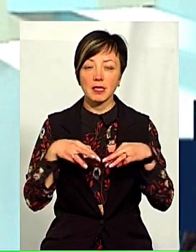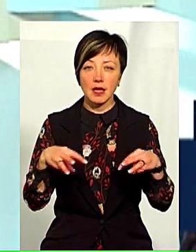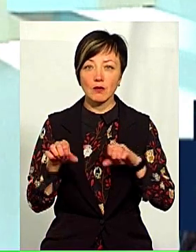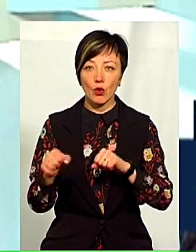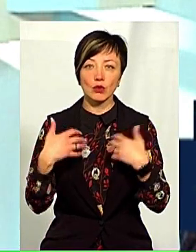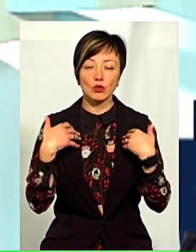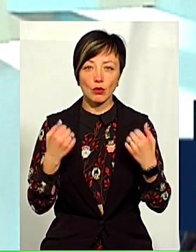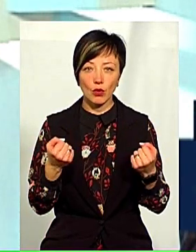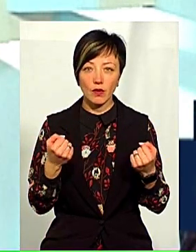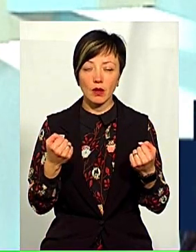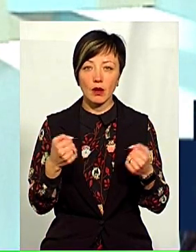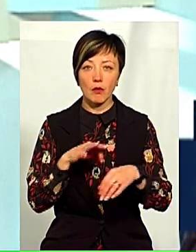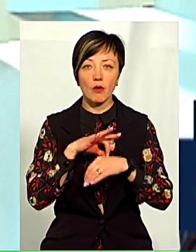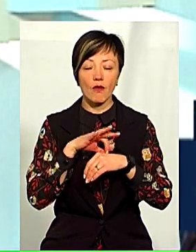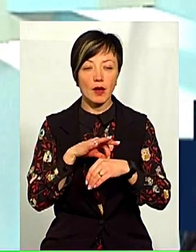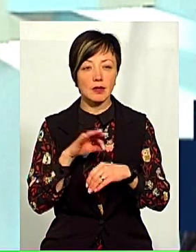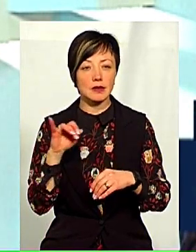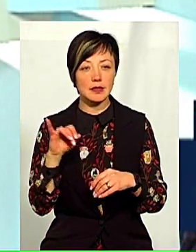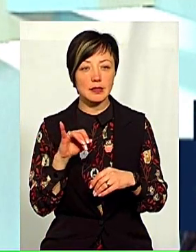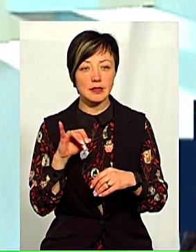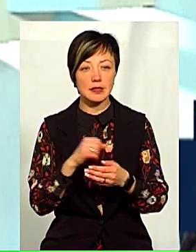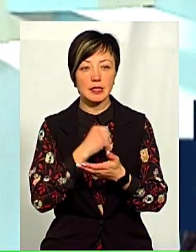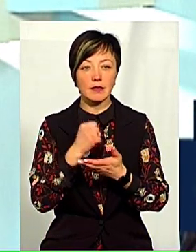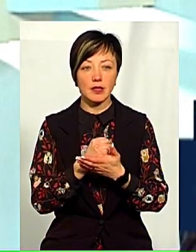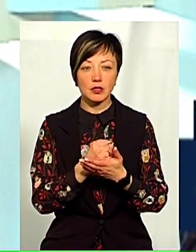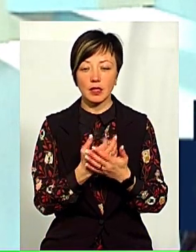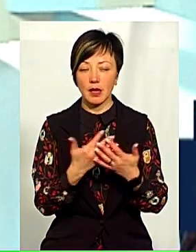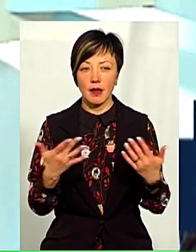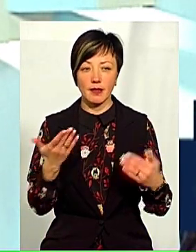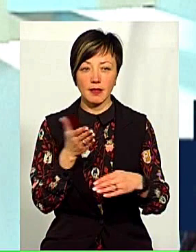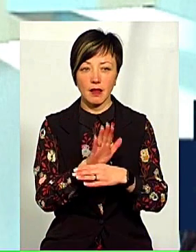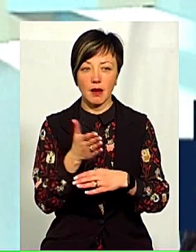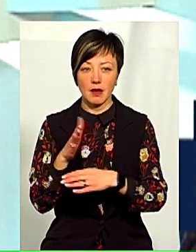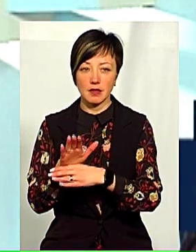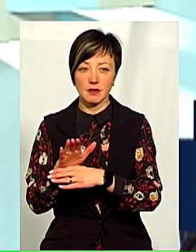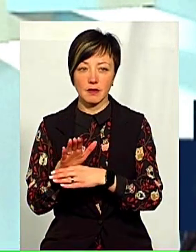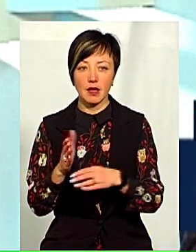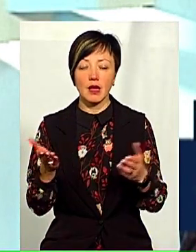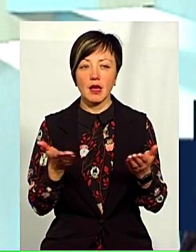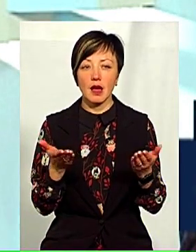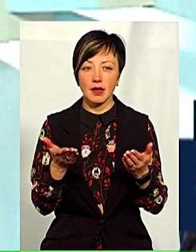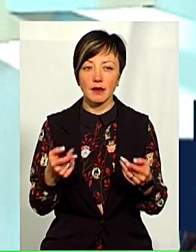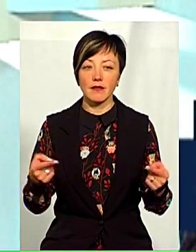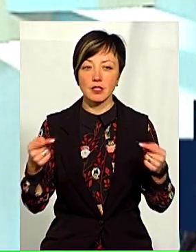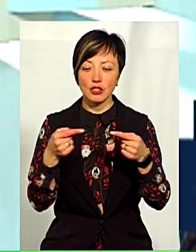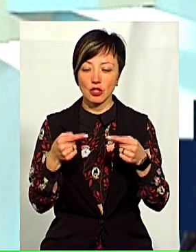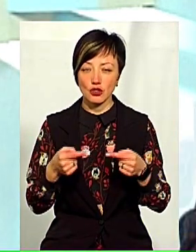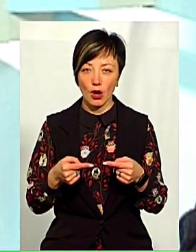охорони здоров'я проведено і затверджено ряд наказів, які визначають